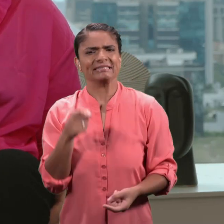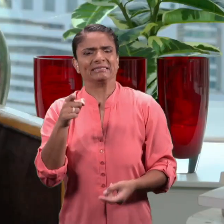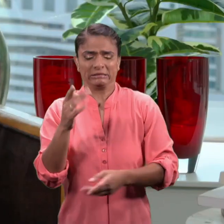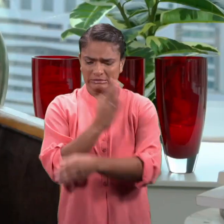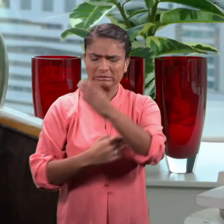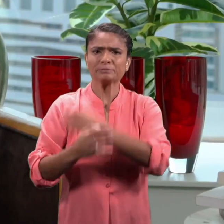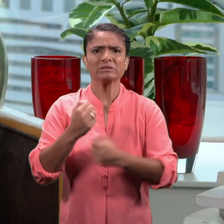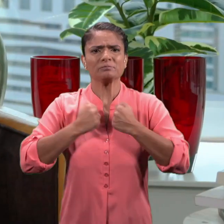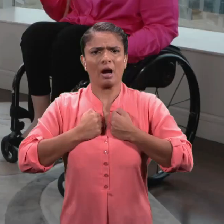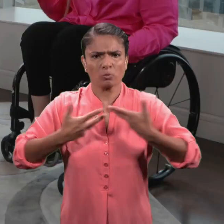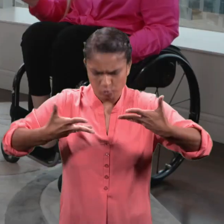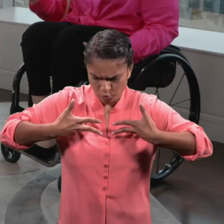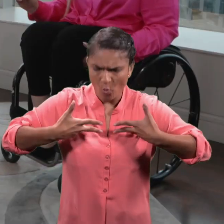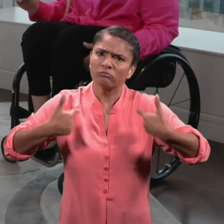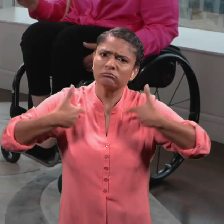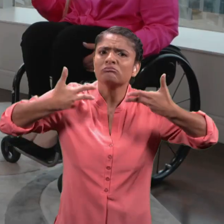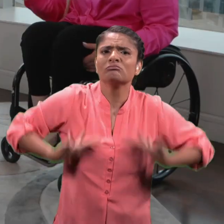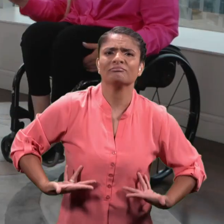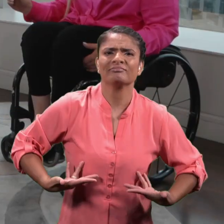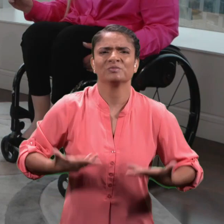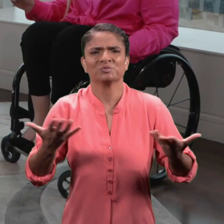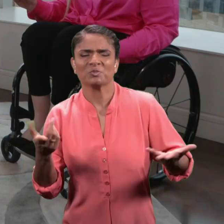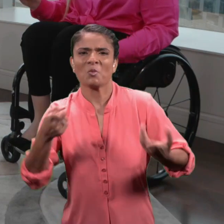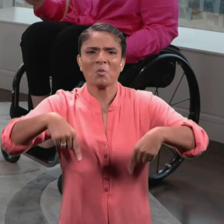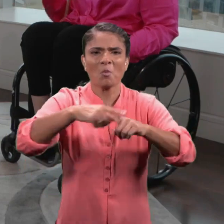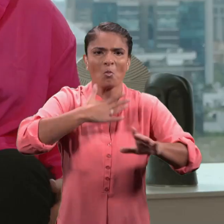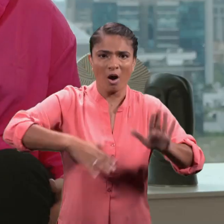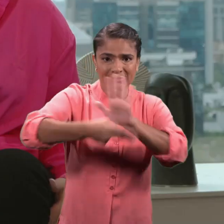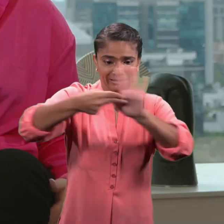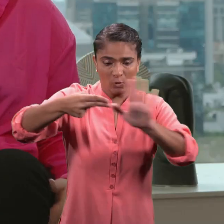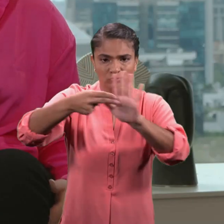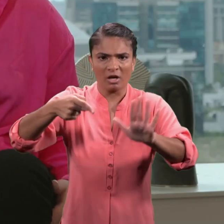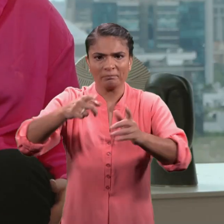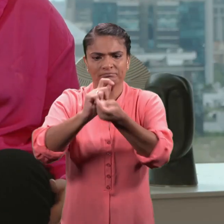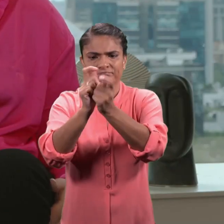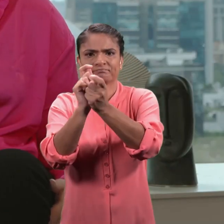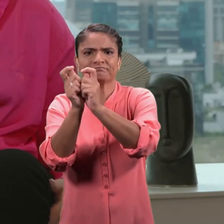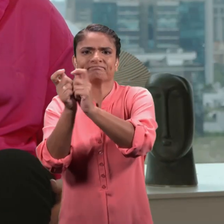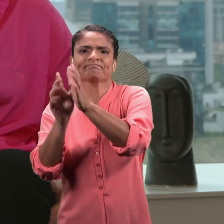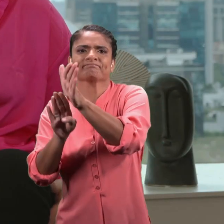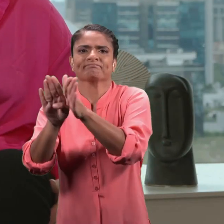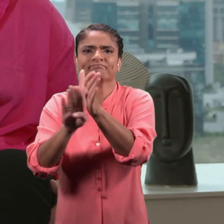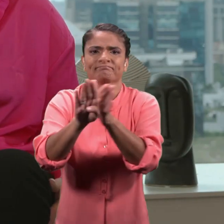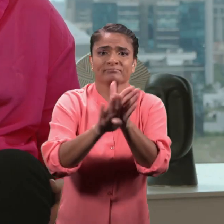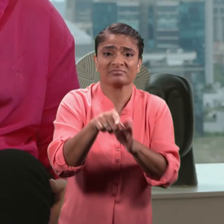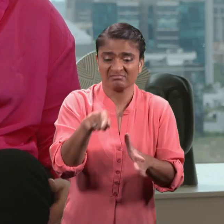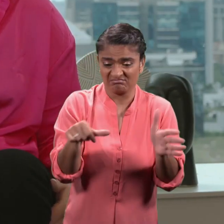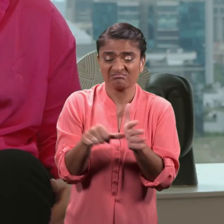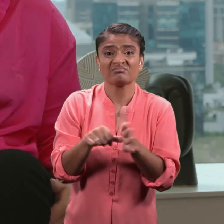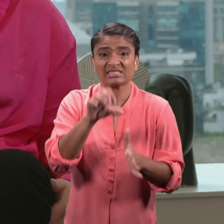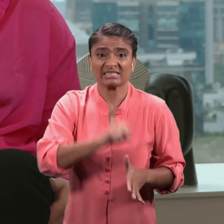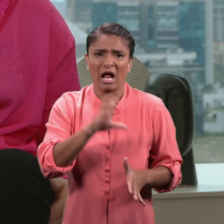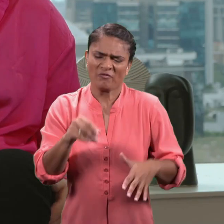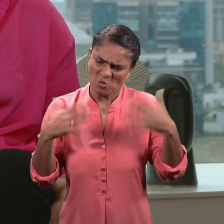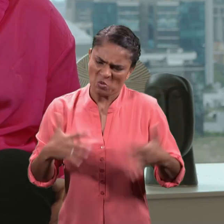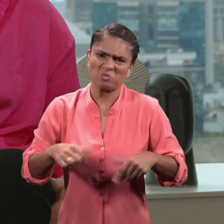wees nie, jy is maar net jou disability en dis wat jy is. Ja. En dis al die stereotype wat gevorm het, en ek voel veral in Suid-Afrika is dit